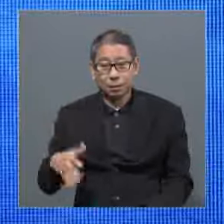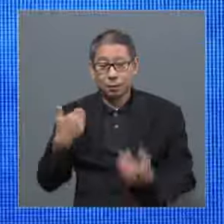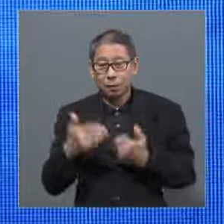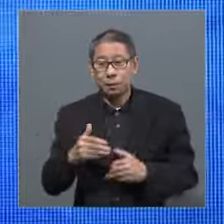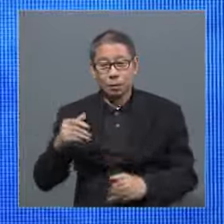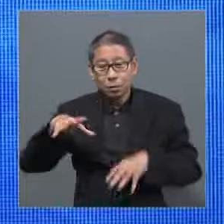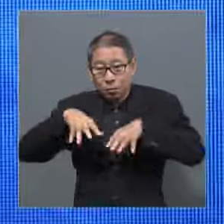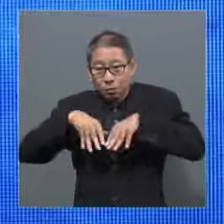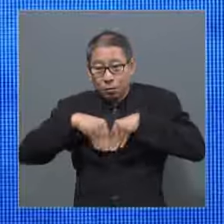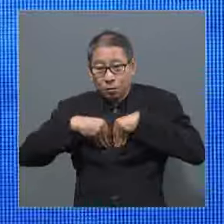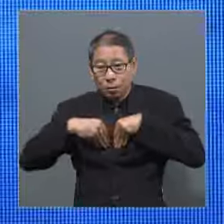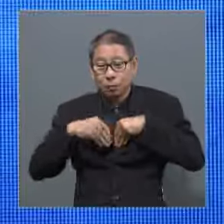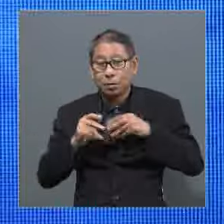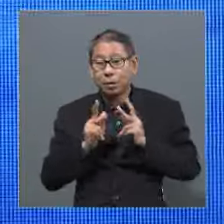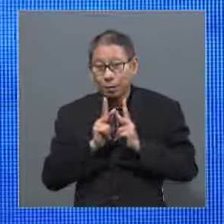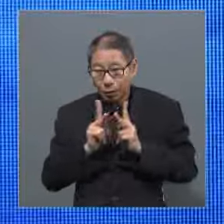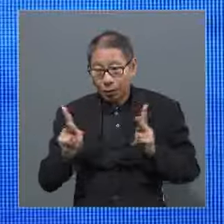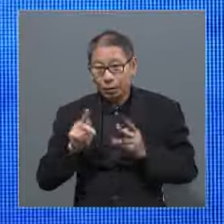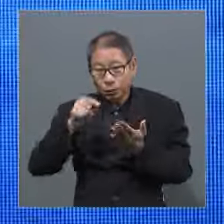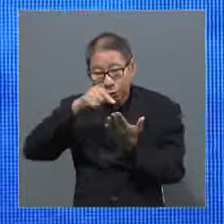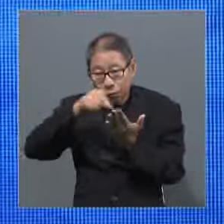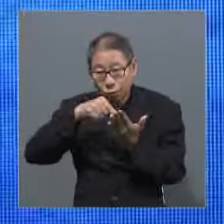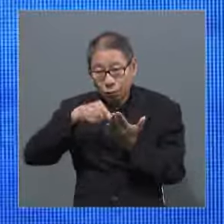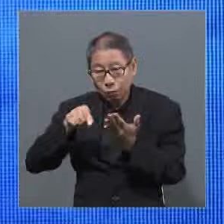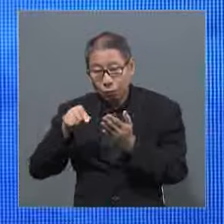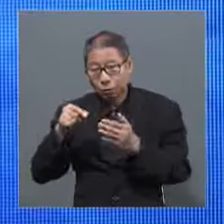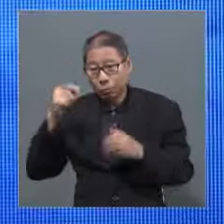ชุดนี้จะตรวจสอบอย่างตรงไปตรงมา